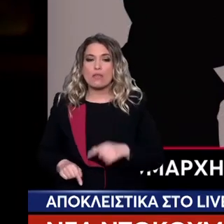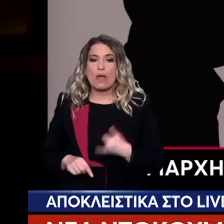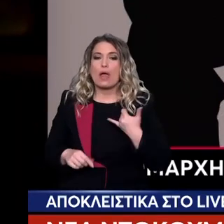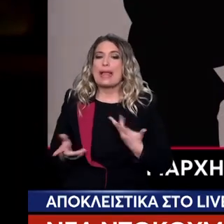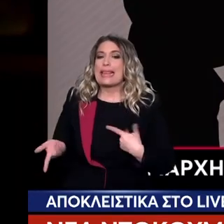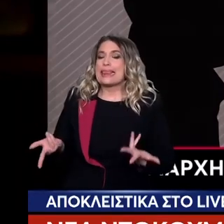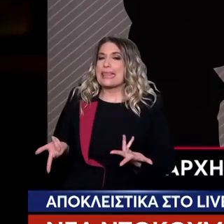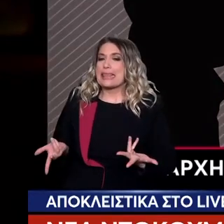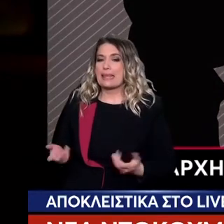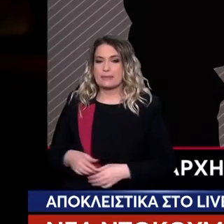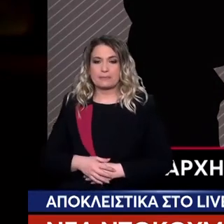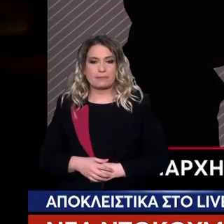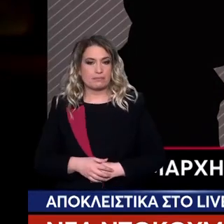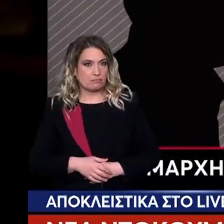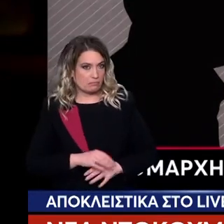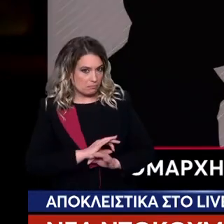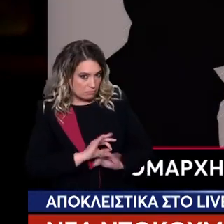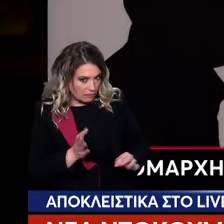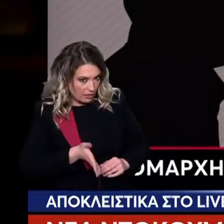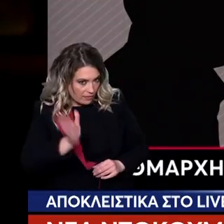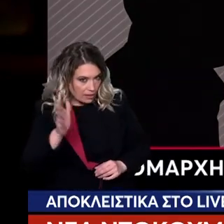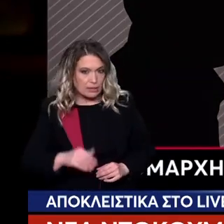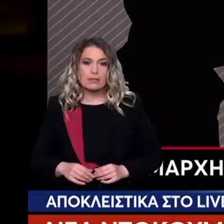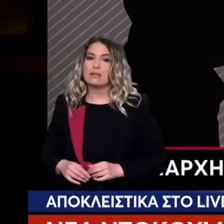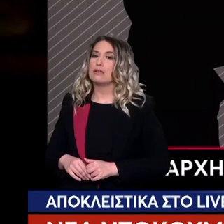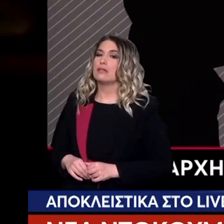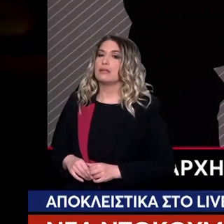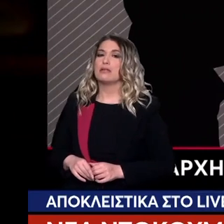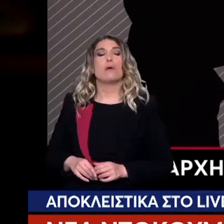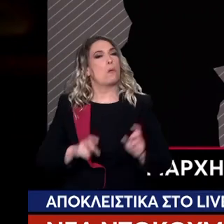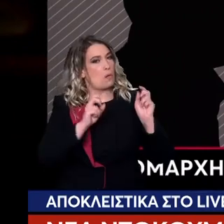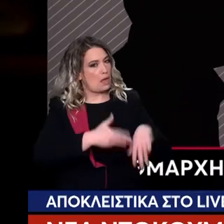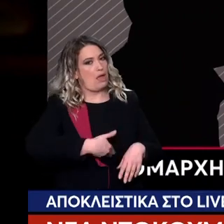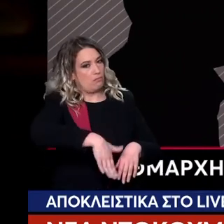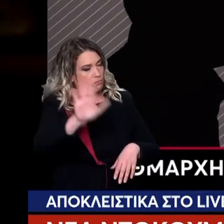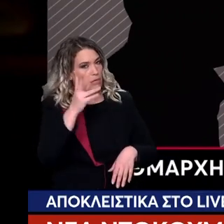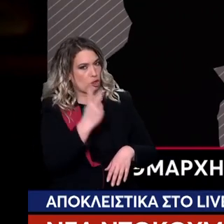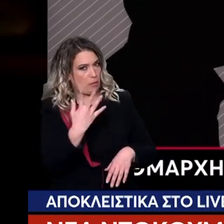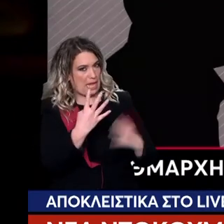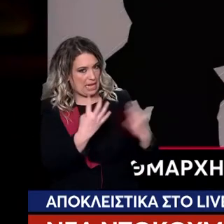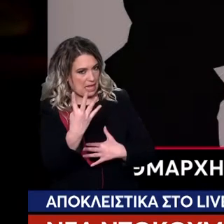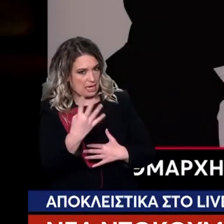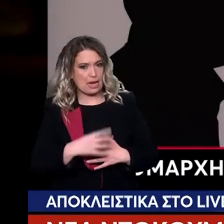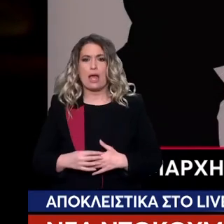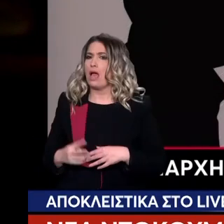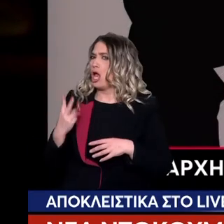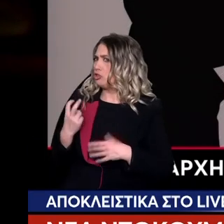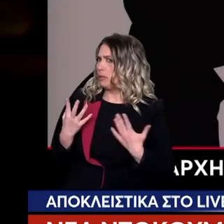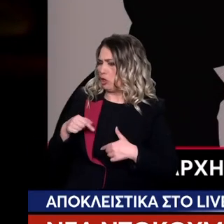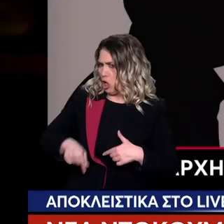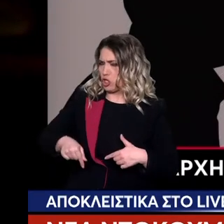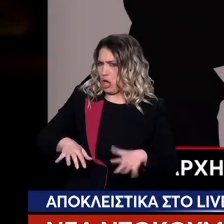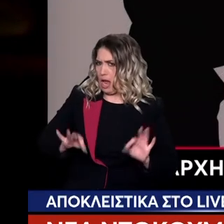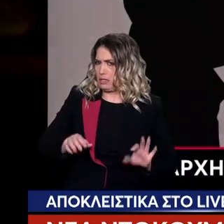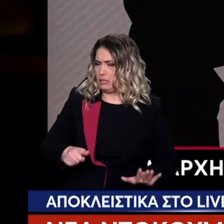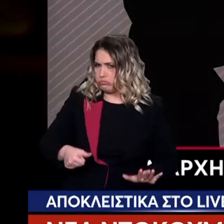το διώξω ανάποδα ναι ναι είναι έτοιμο έτοιμο είναι με διώξει ένα το 25 το 2594 το 2594 τώρα πήγε η